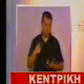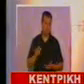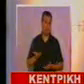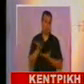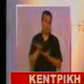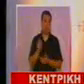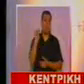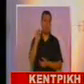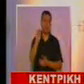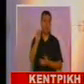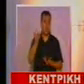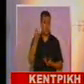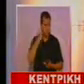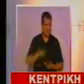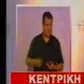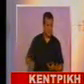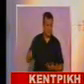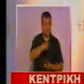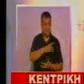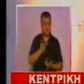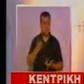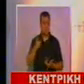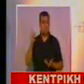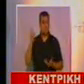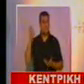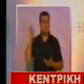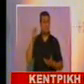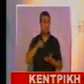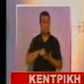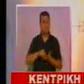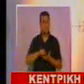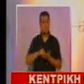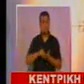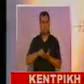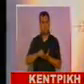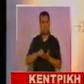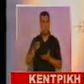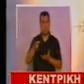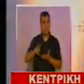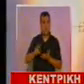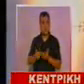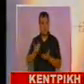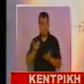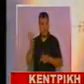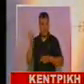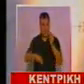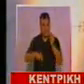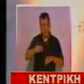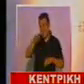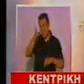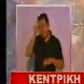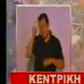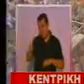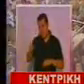Γιατί ξέρετε, τόσο τέτοια χοντράδα να την κάνουν δύο μέρες πριν τις εκλογές οι